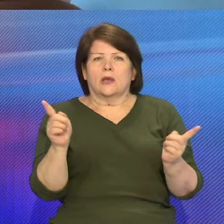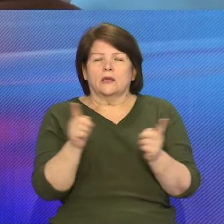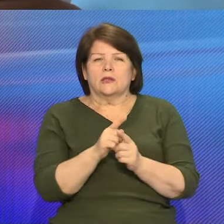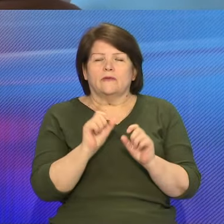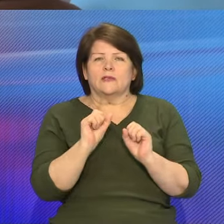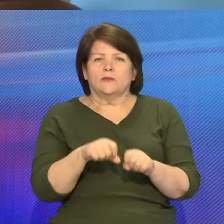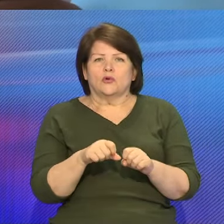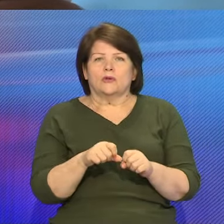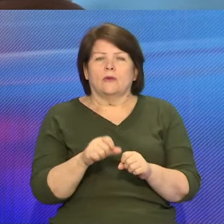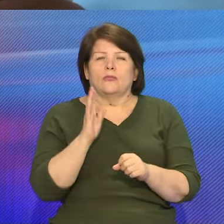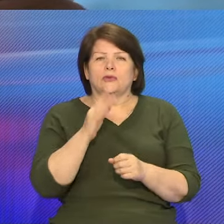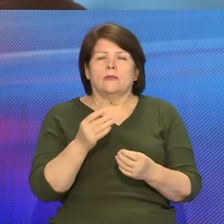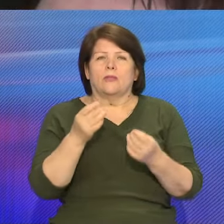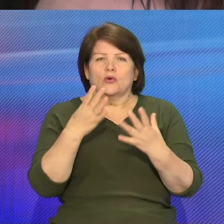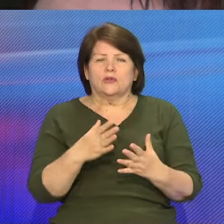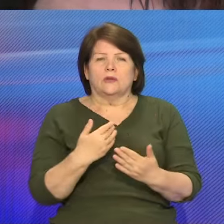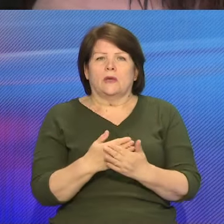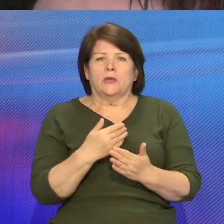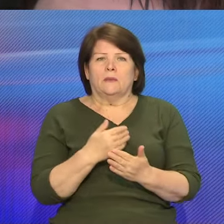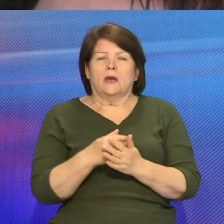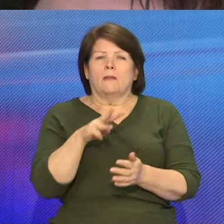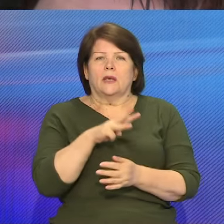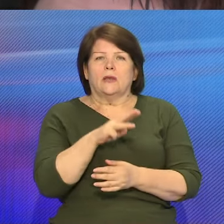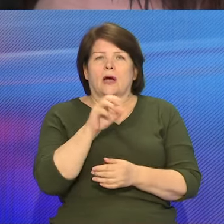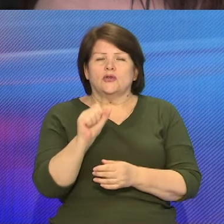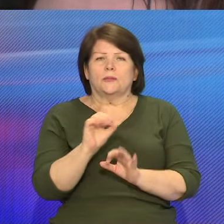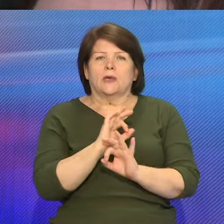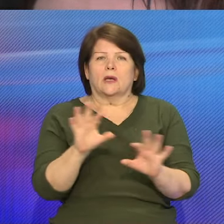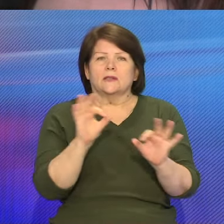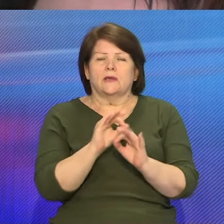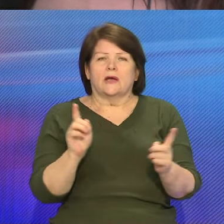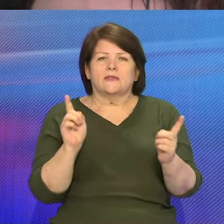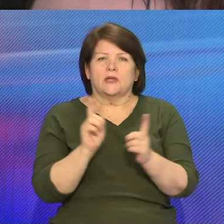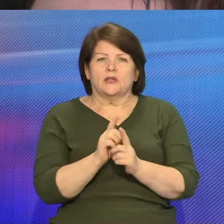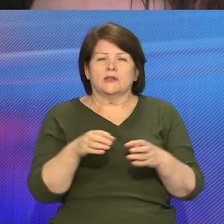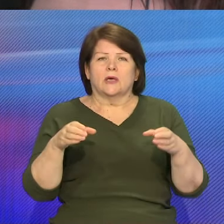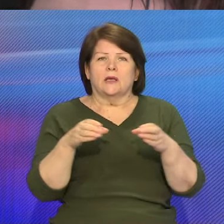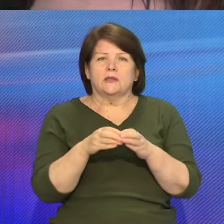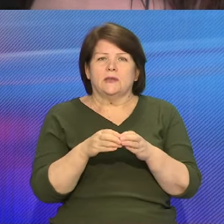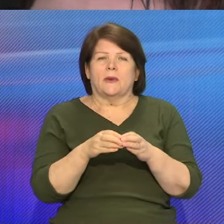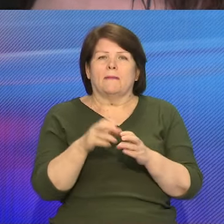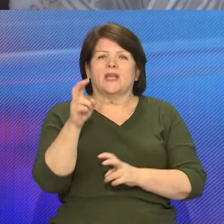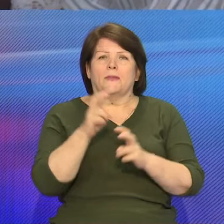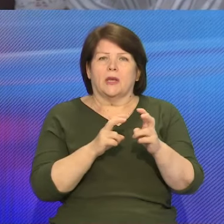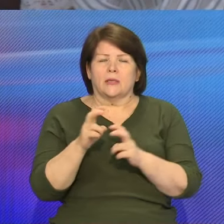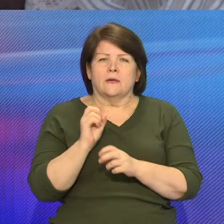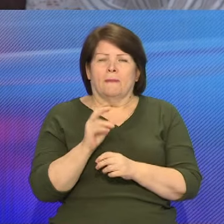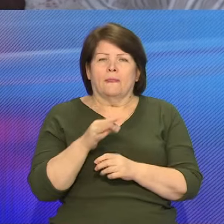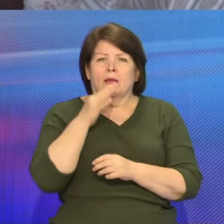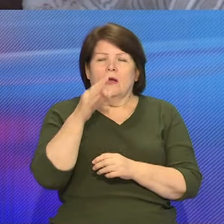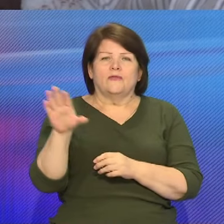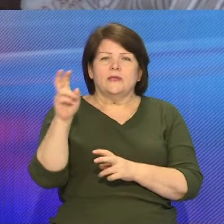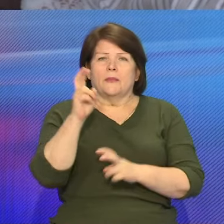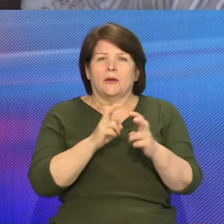бліжэйшым часам стане прасцей. У прыватнасці аб гэтым Марына Арцёменка расказала на сустрэчы з калектывам «Фільтра». Як прагучала, усе